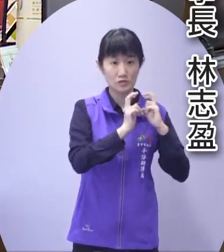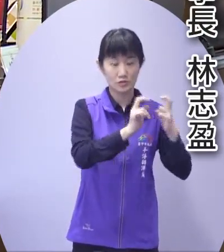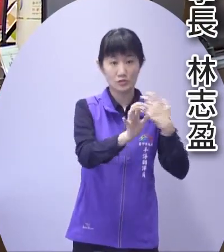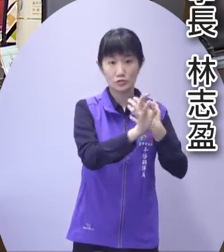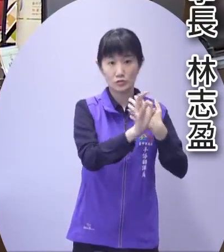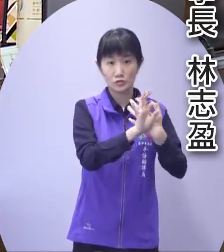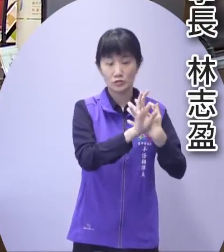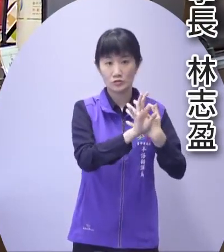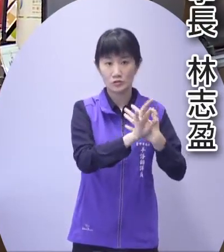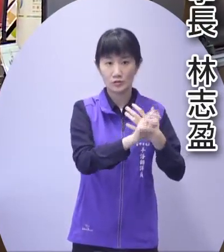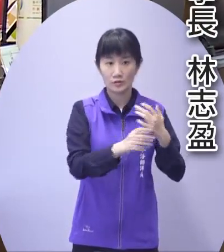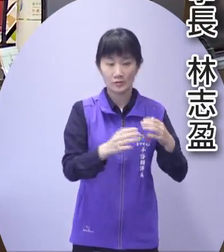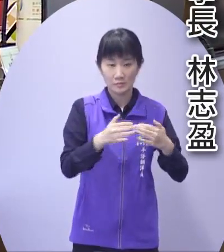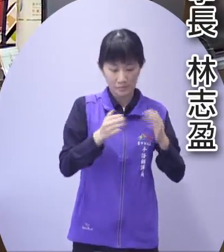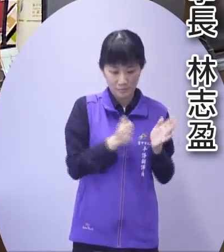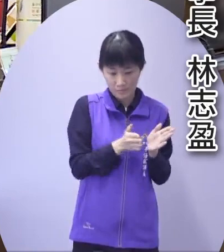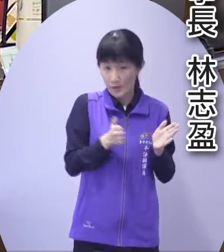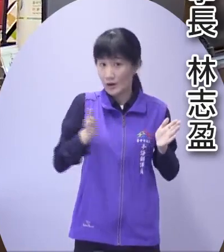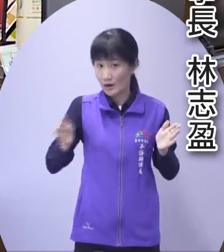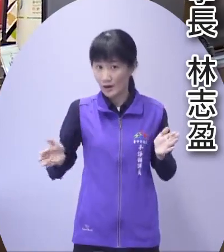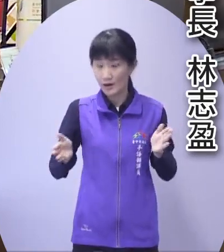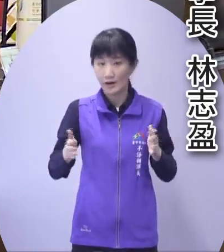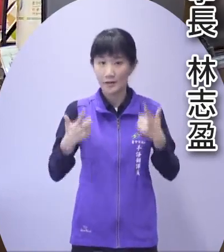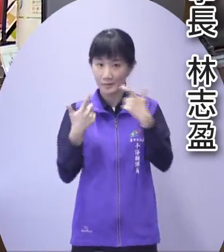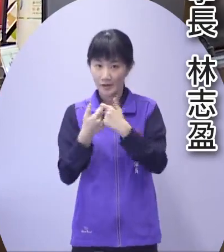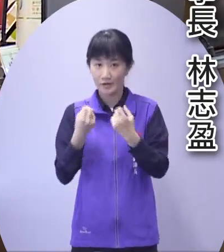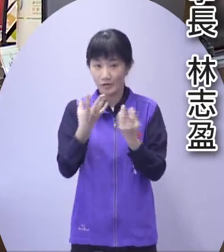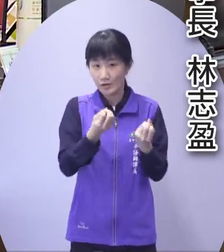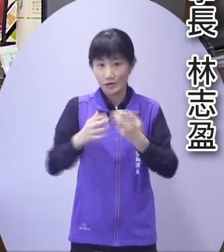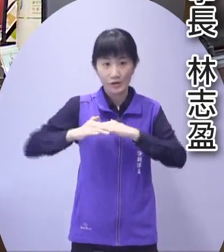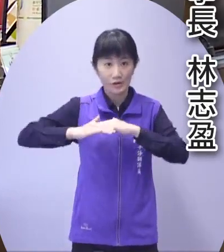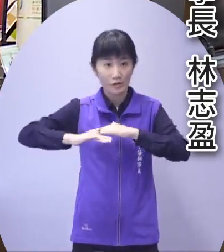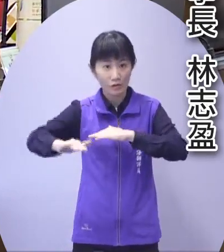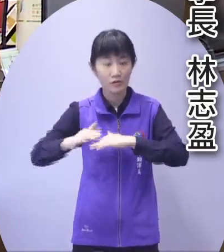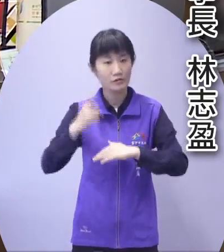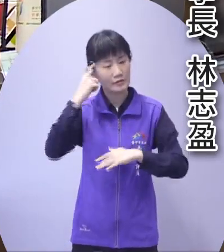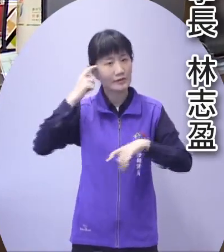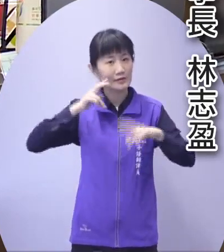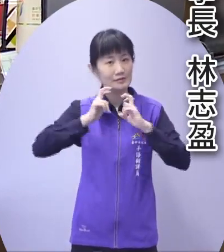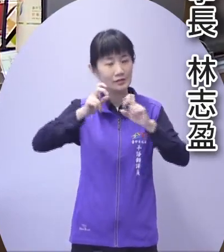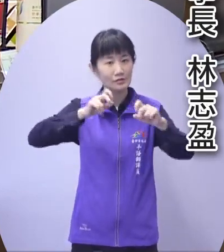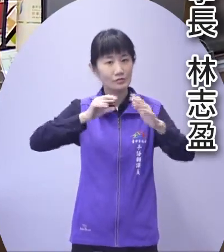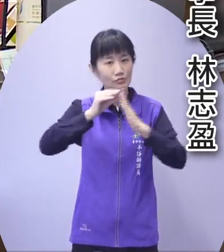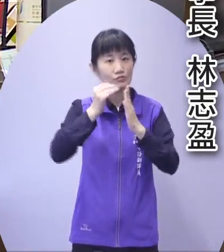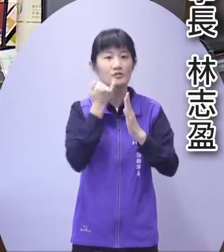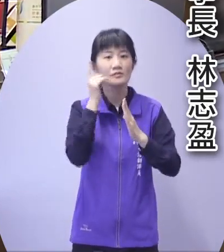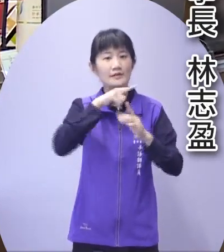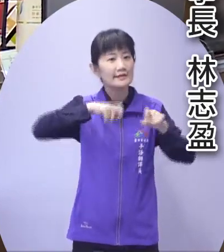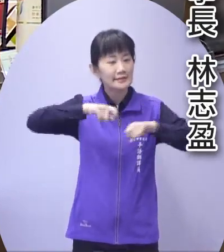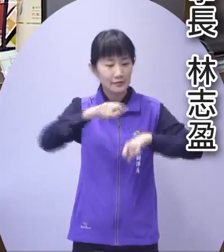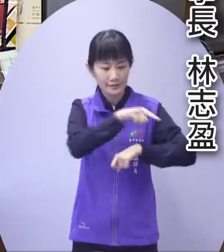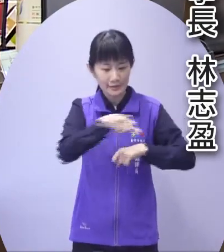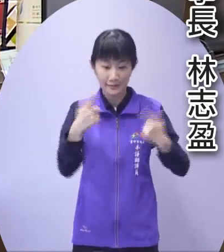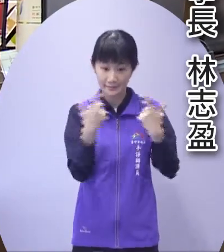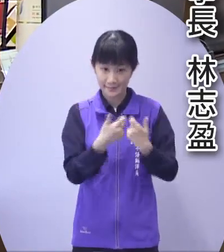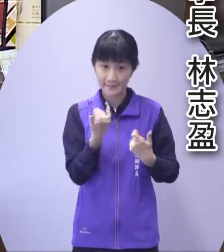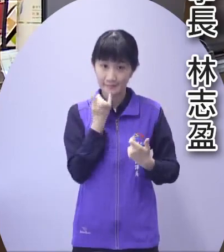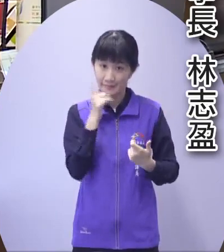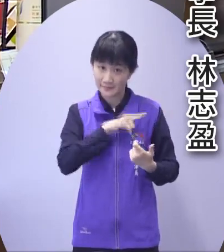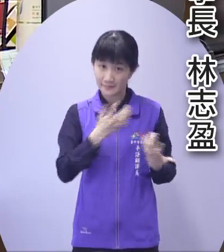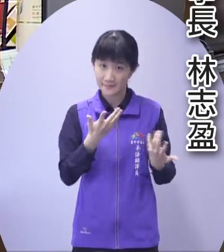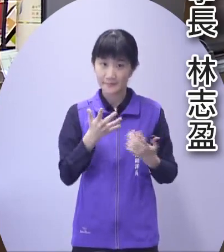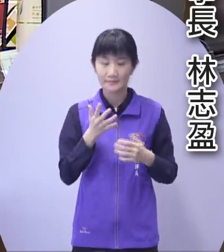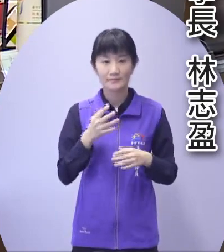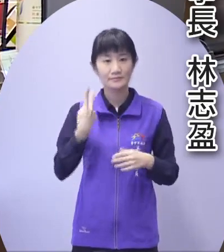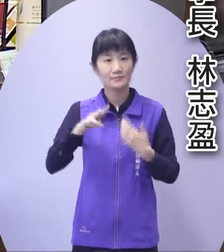汽车的使用上新设，那我想这个部分捷运公司可以来配合。第二点就是说，民众如果搭高